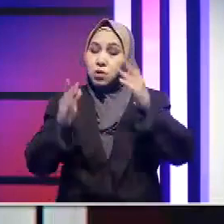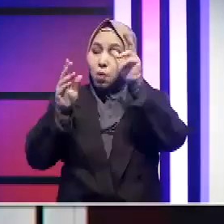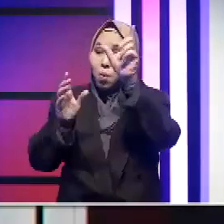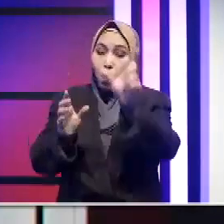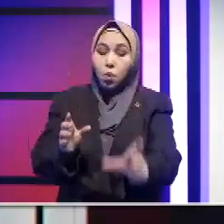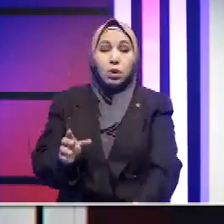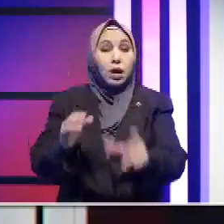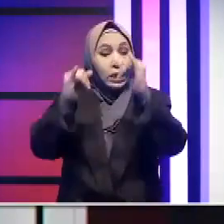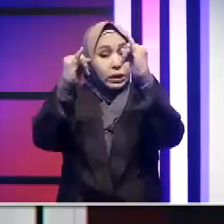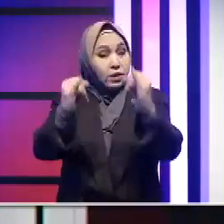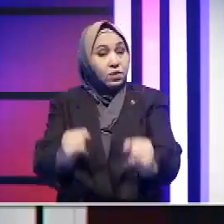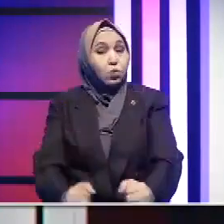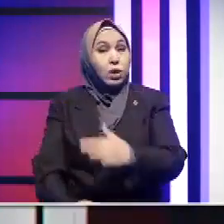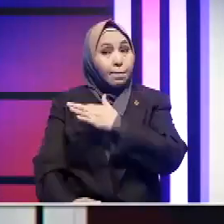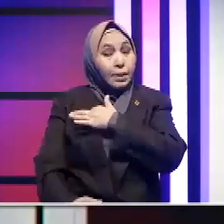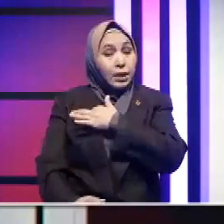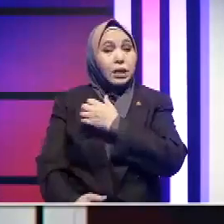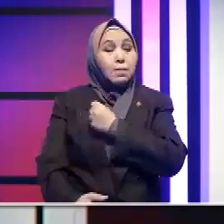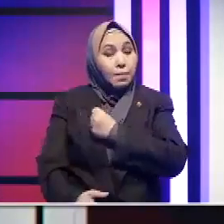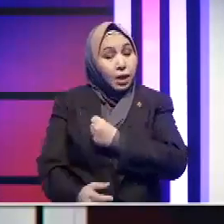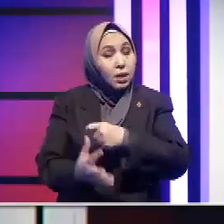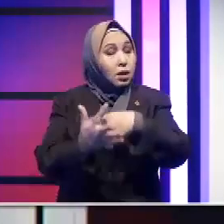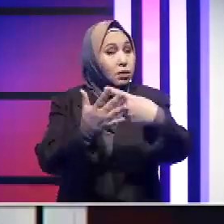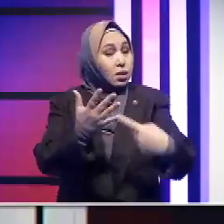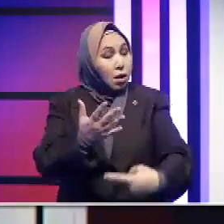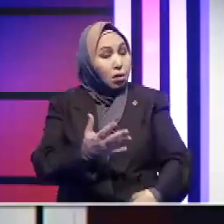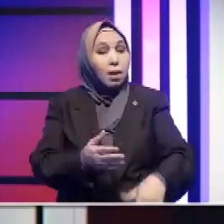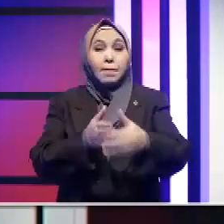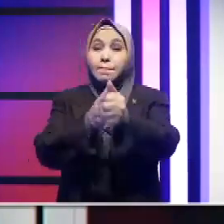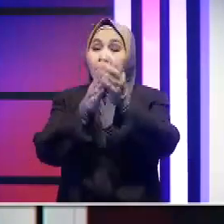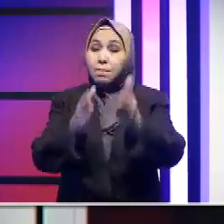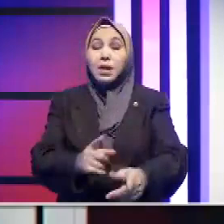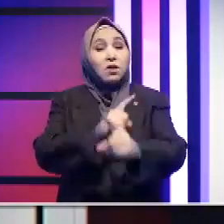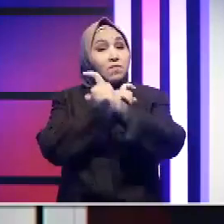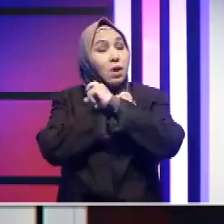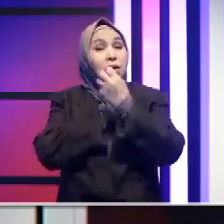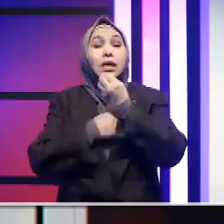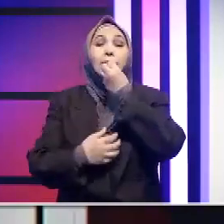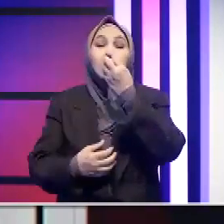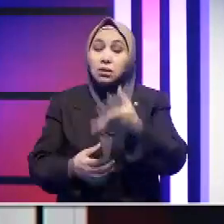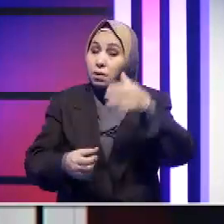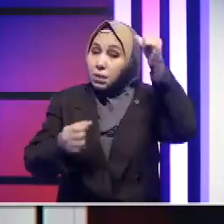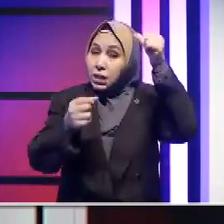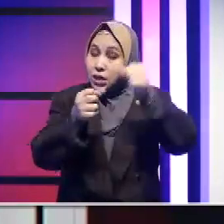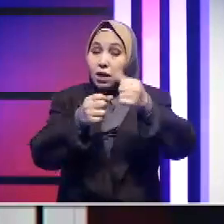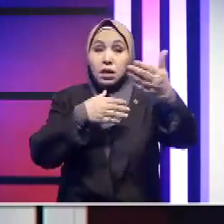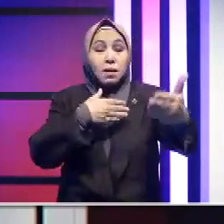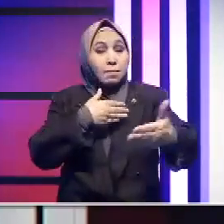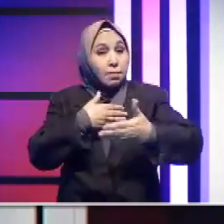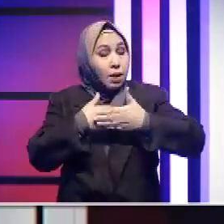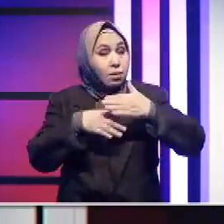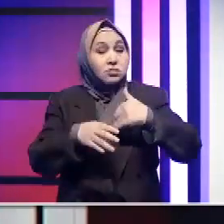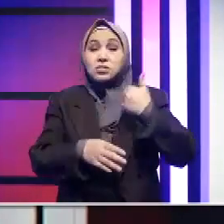individu yang beriman di kalangan pemimpin-pemimpin Firaun itu yang menyakitkan mengingatkan kembali kepada sejarah